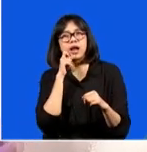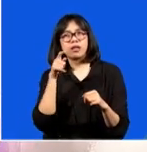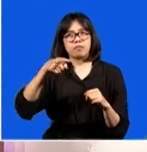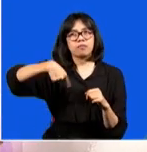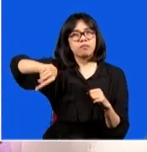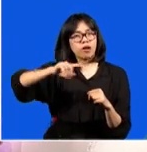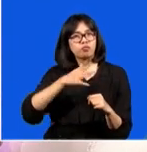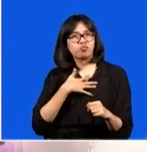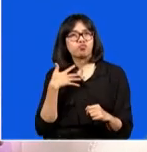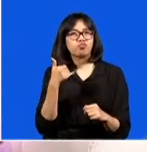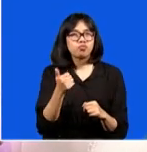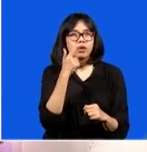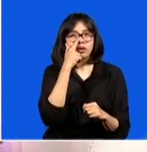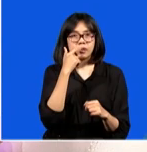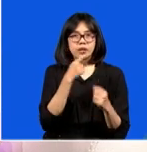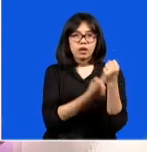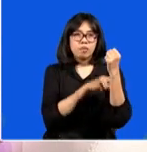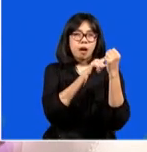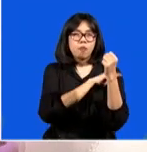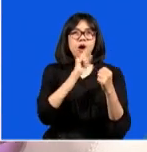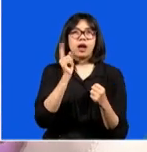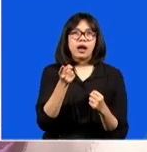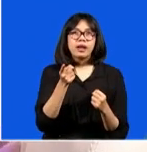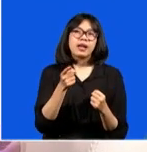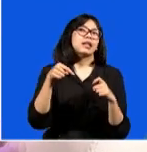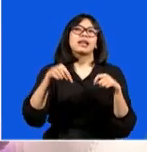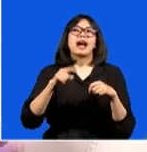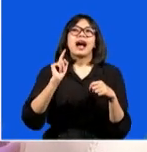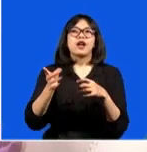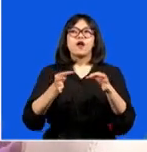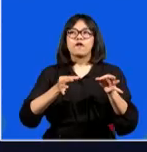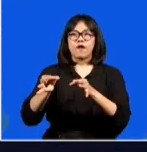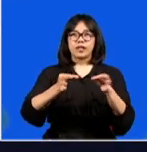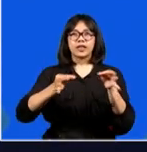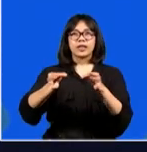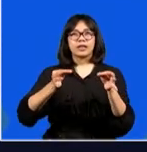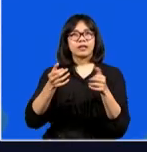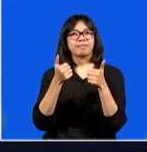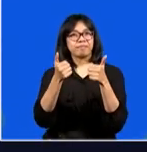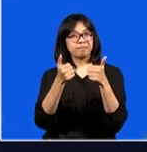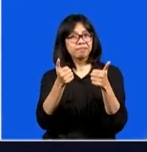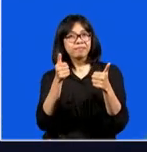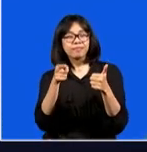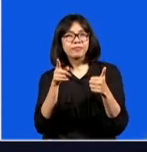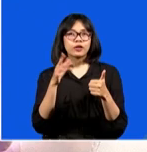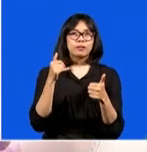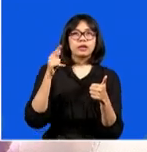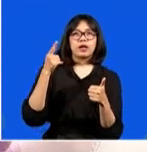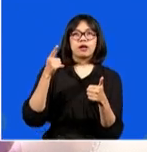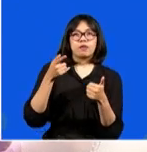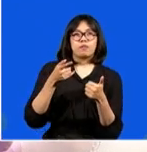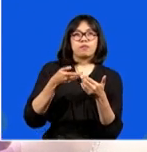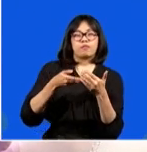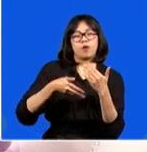yang selama ini saya tidak sadari dengan adanya begini ada fasilitas yang bisa di akomodir lewat pembelajaran